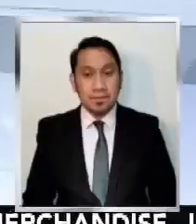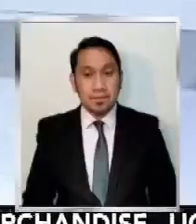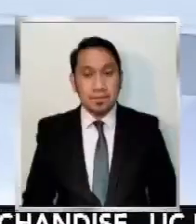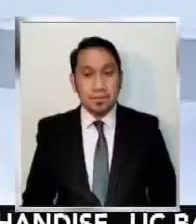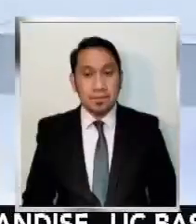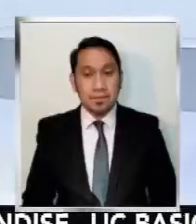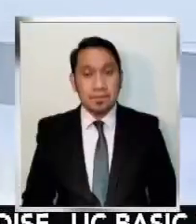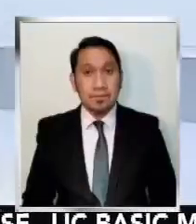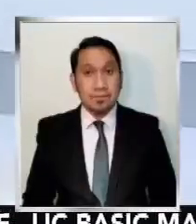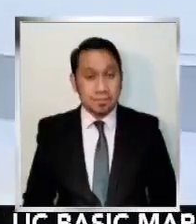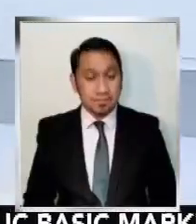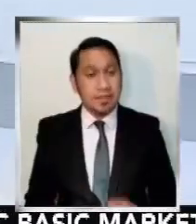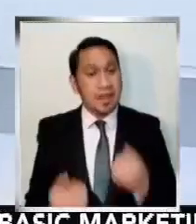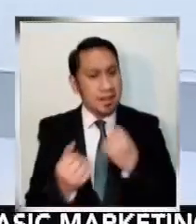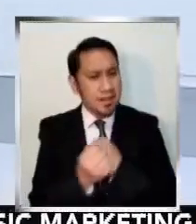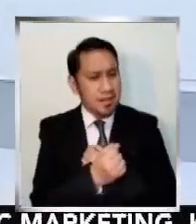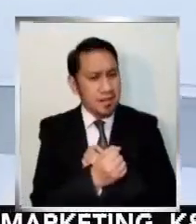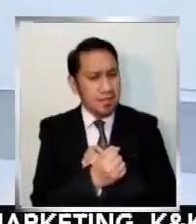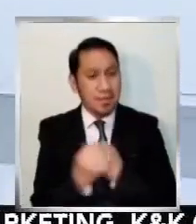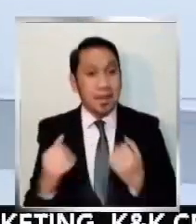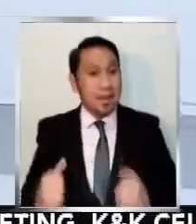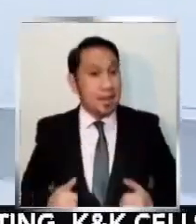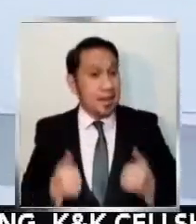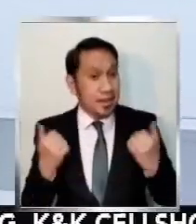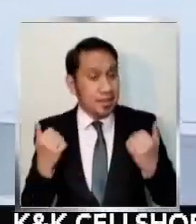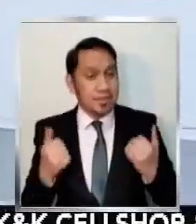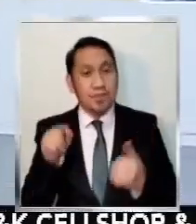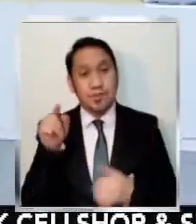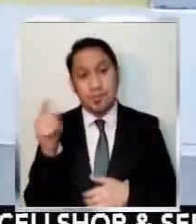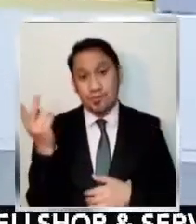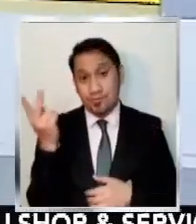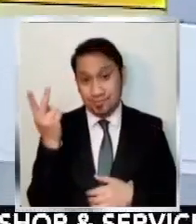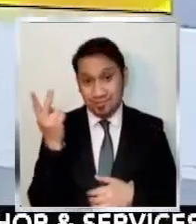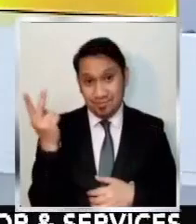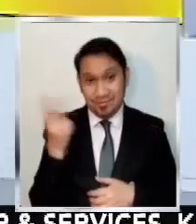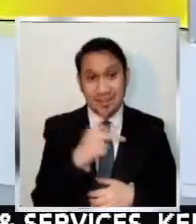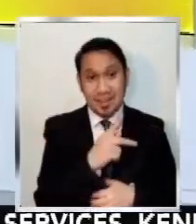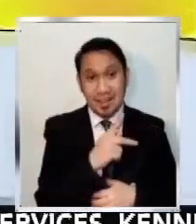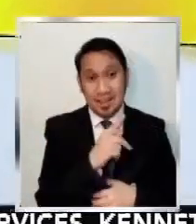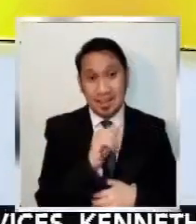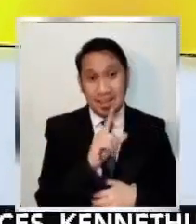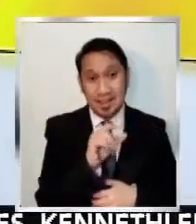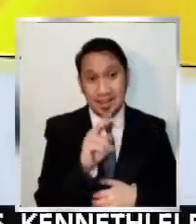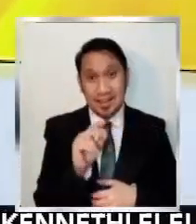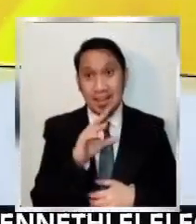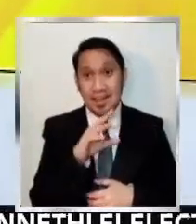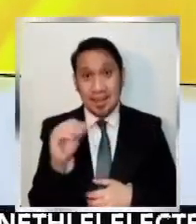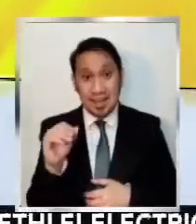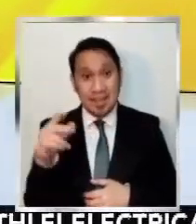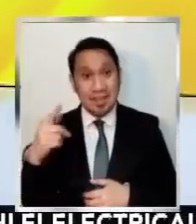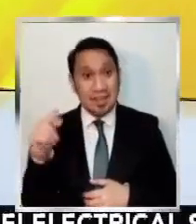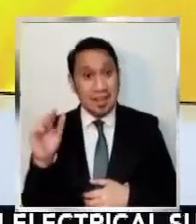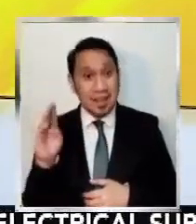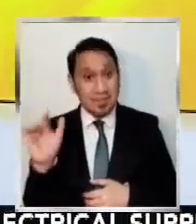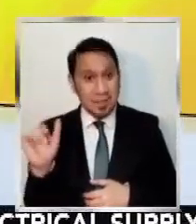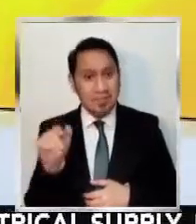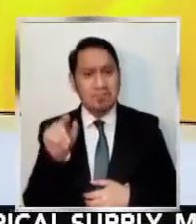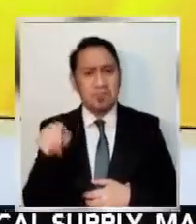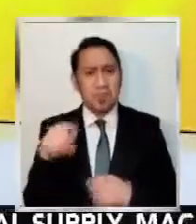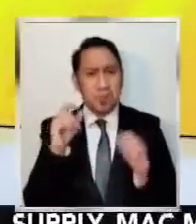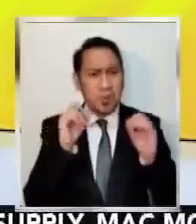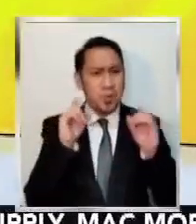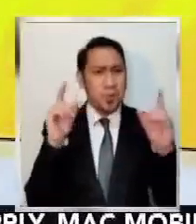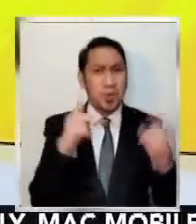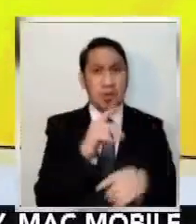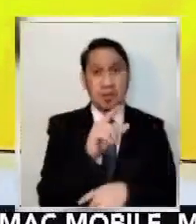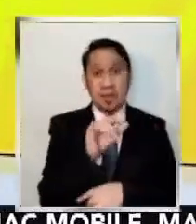Love is very much alive sa pagitan ni Khalil Ramos at Gabby Garcia kahit saglit silang naka-LDR ngayon. Na-surprise pangaraw ni Khalil si Gabby